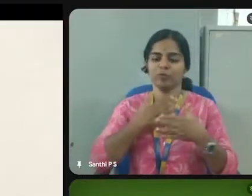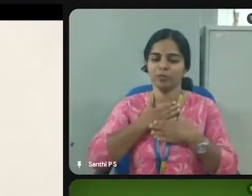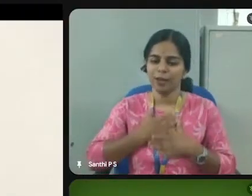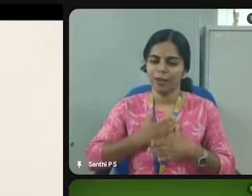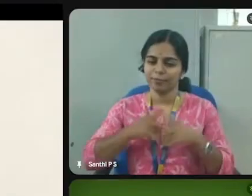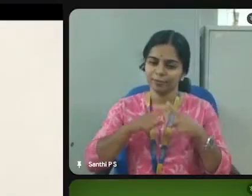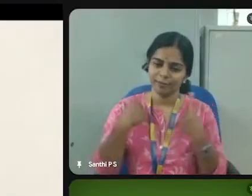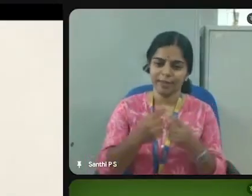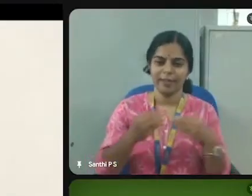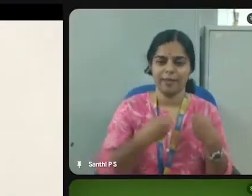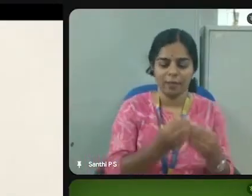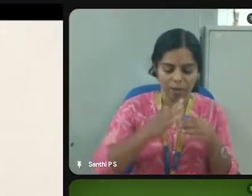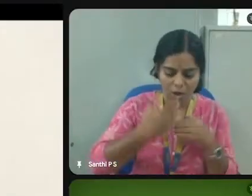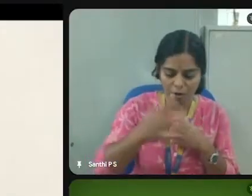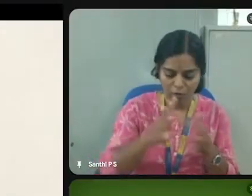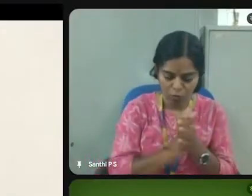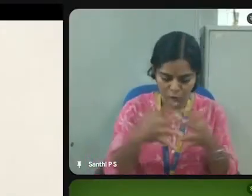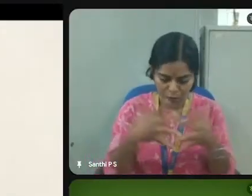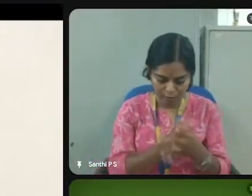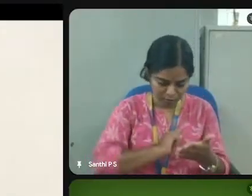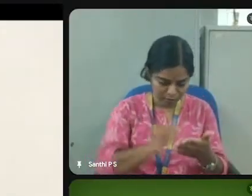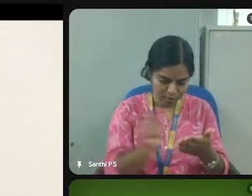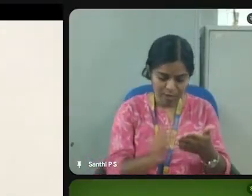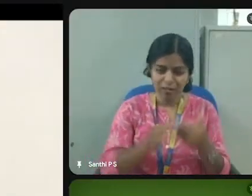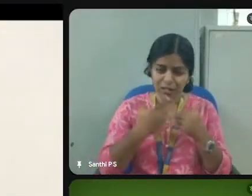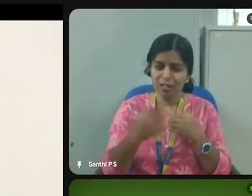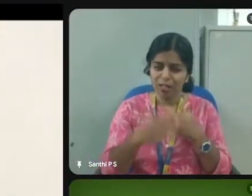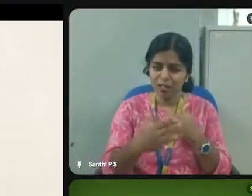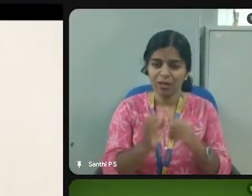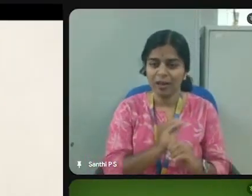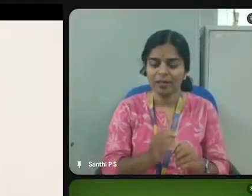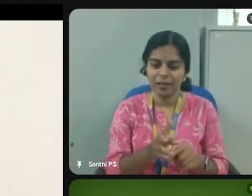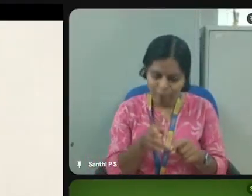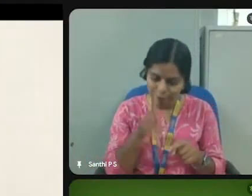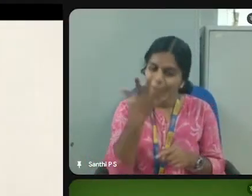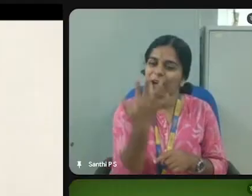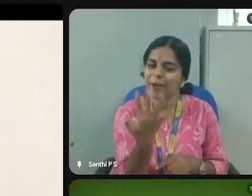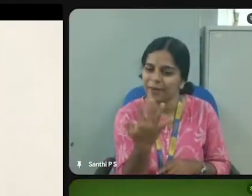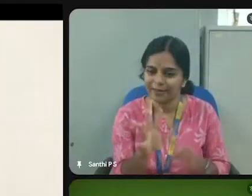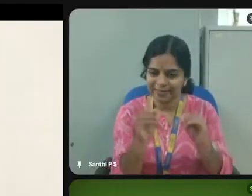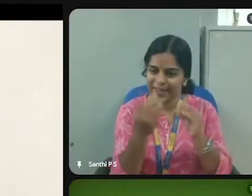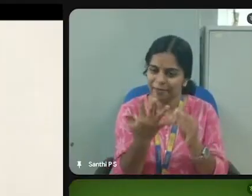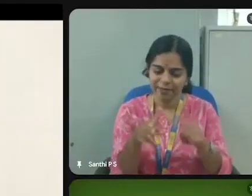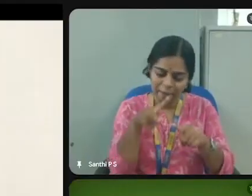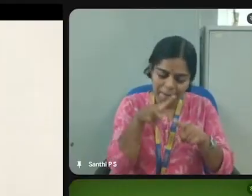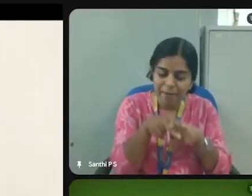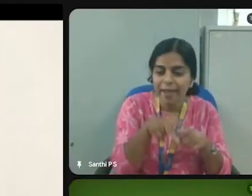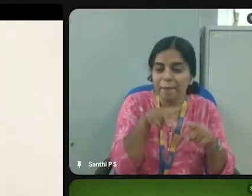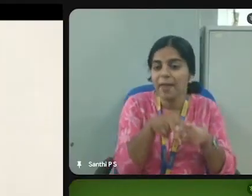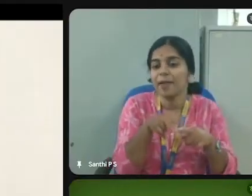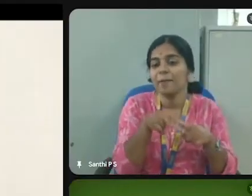അവർക്ക് ഈ ഹോംവർക്ക് റൈറ്റിങ്ങും അങ്ങനെ കൊടുക്കാതെ ഇടയ്ക്ക് ഒരു 5 മിനിറ്റ്സ് 10 മിനിറ്റ്സ് ബ്രേക്ക് കൊടുത്തിട്ട്